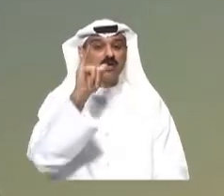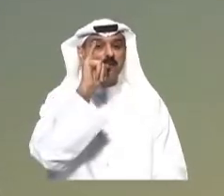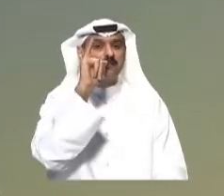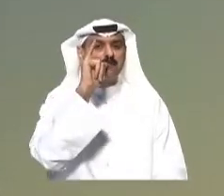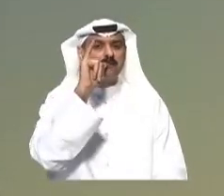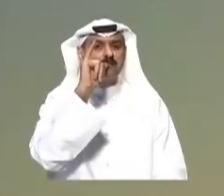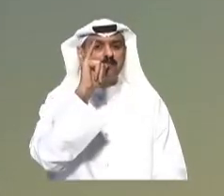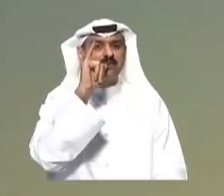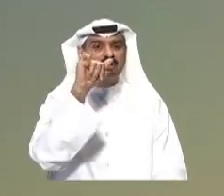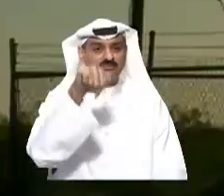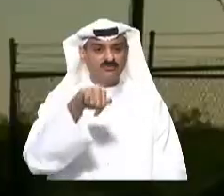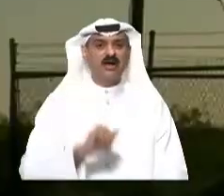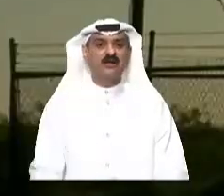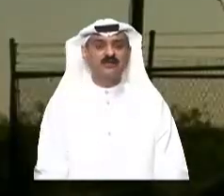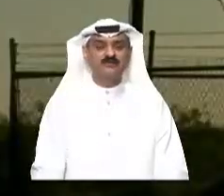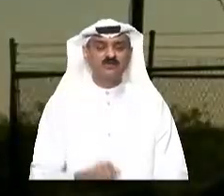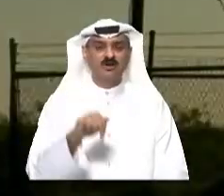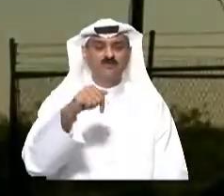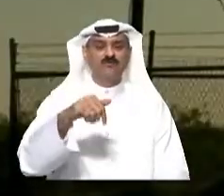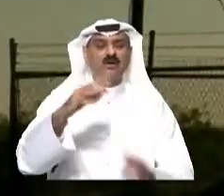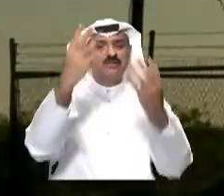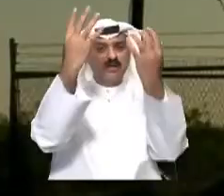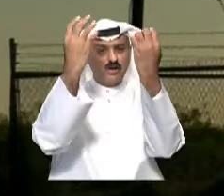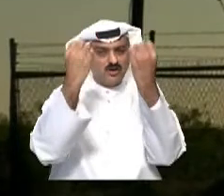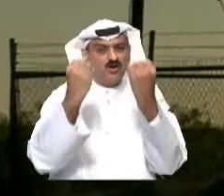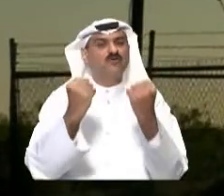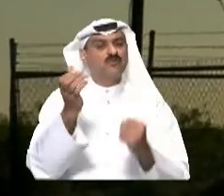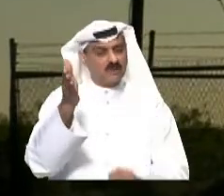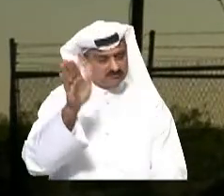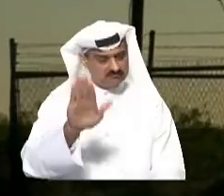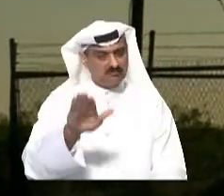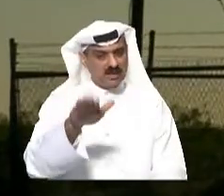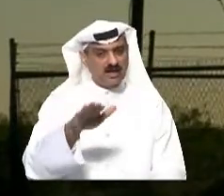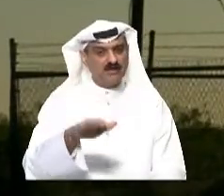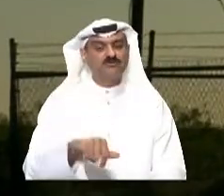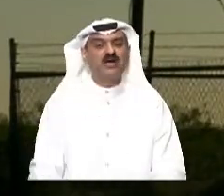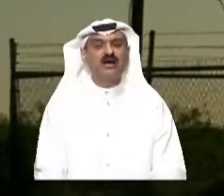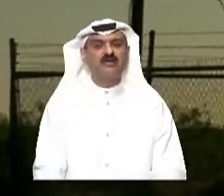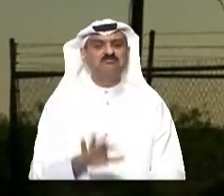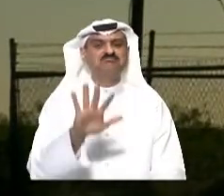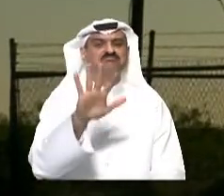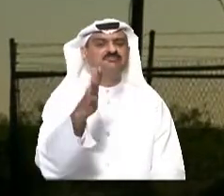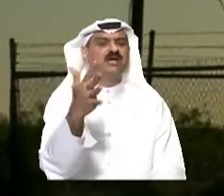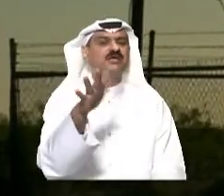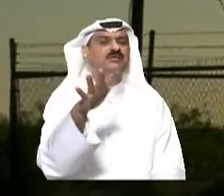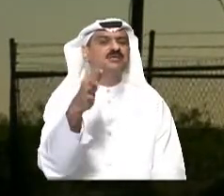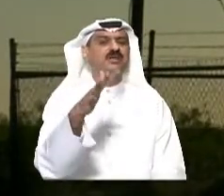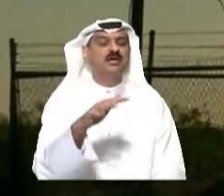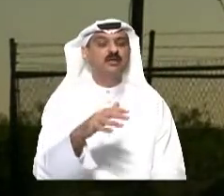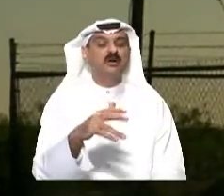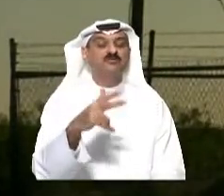حظا من سابقتها إذ انخفضت هي الأخرى 59 سنتا لتبلغ